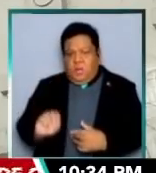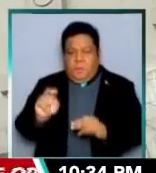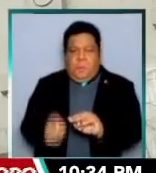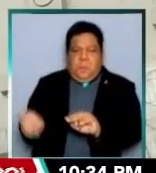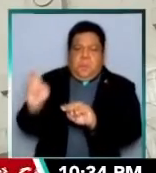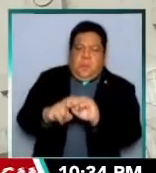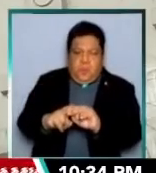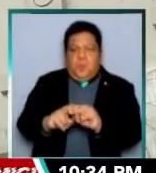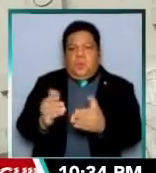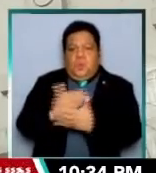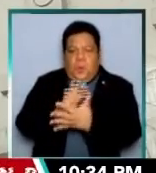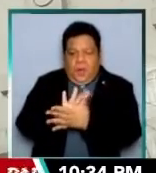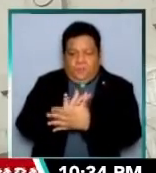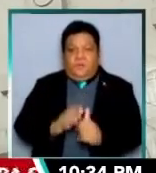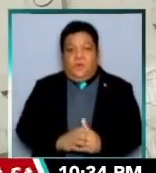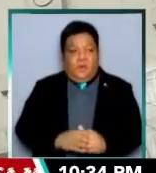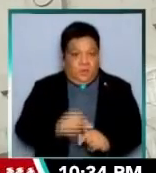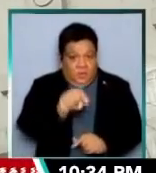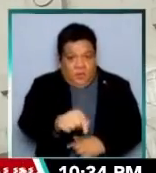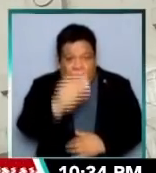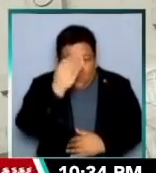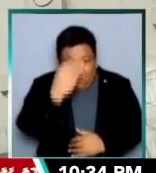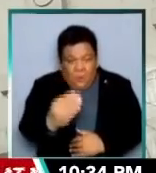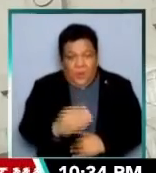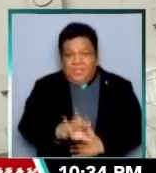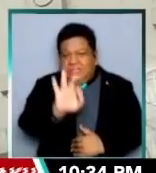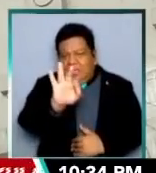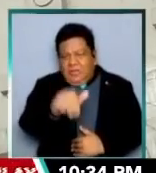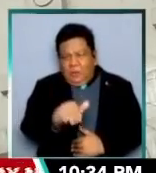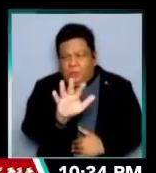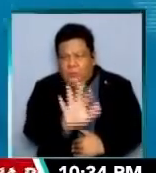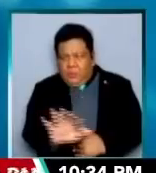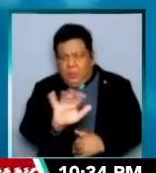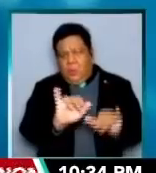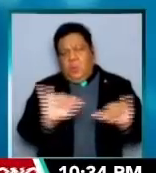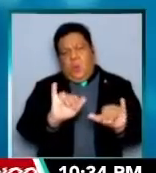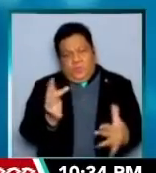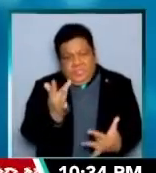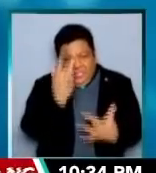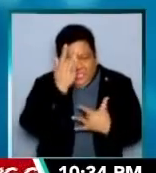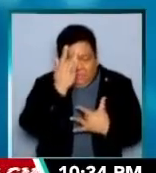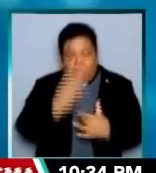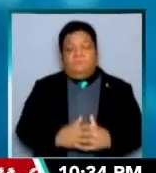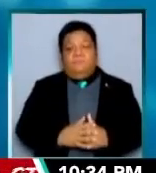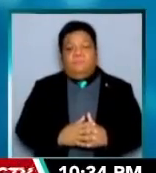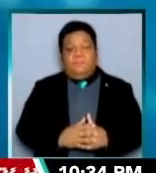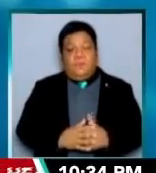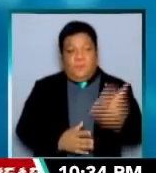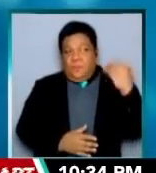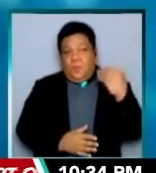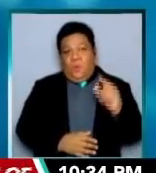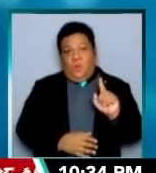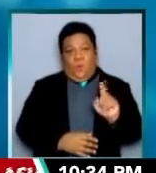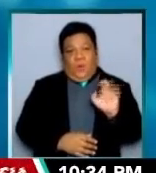meron ng 9,766 active COVID cases simula kahapon. Mula sa 190 new cases nitong